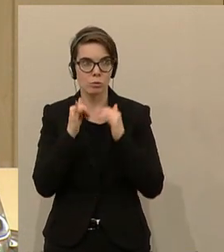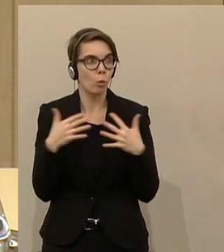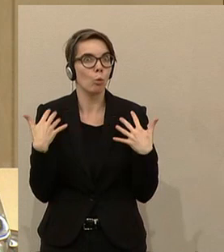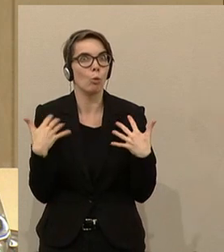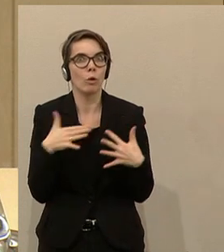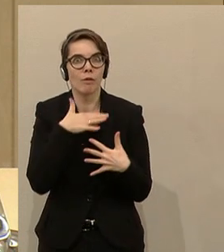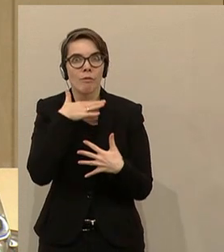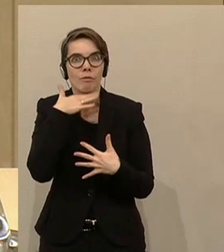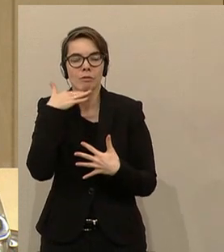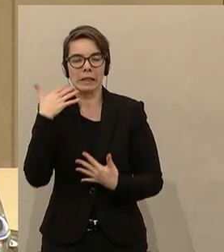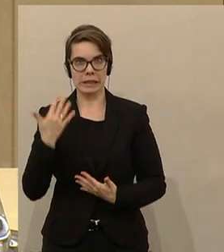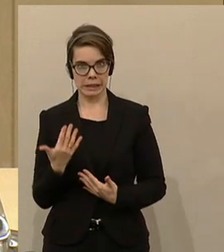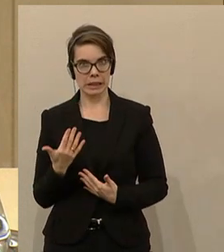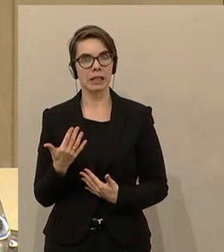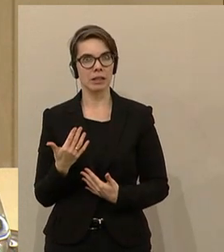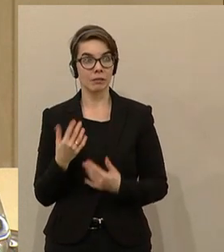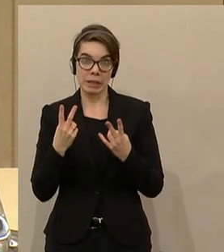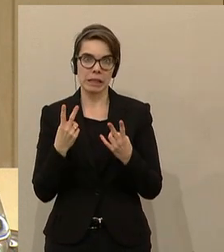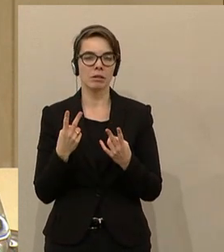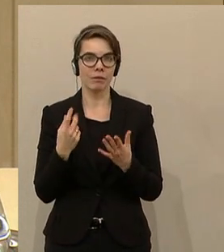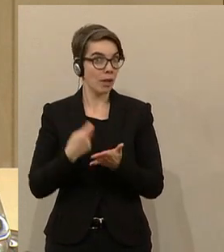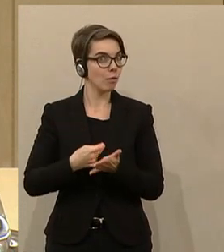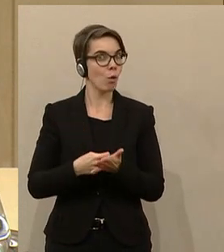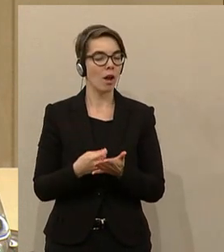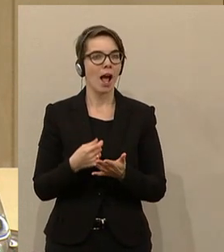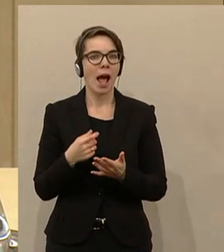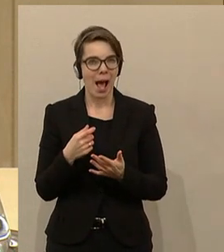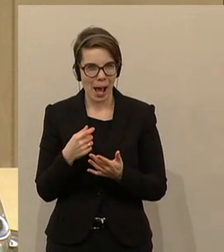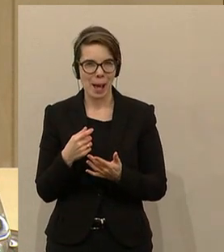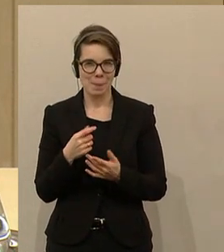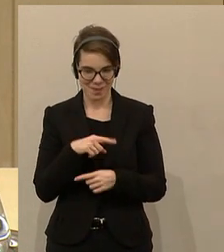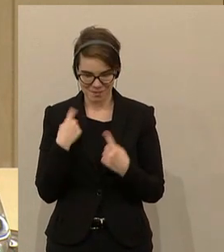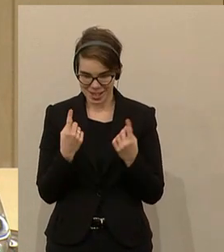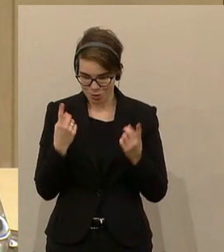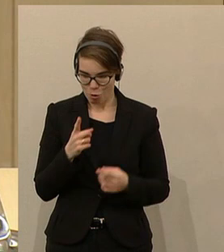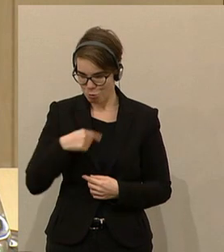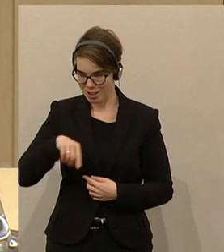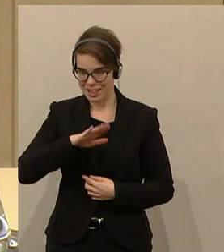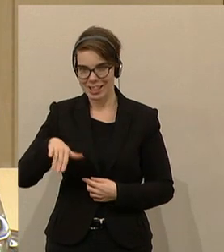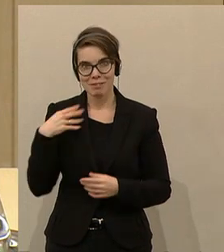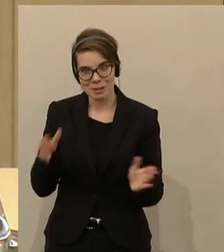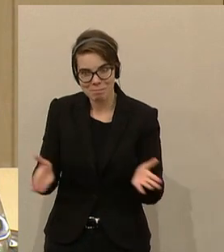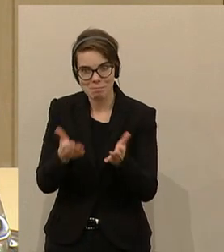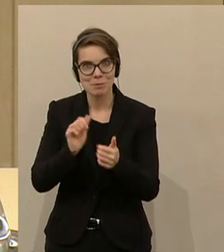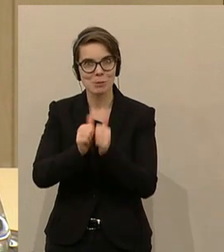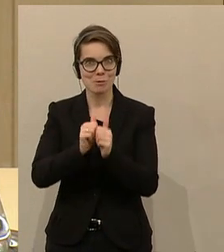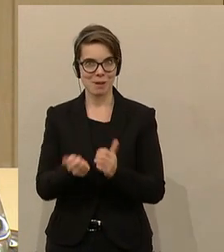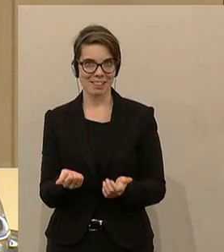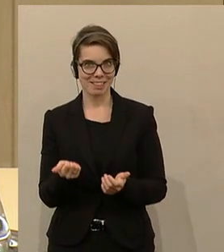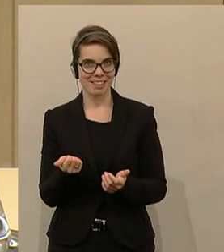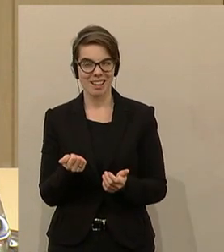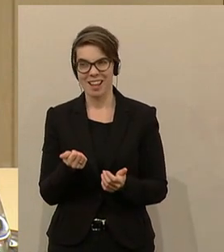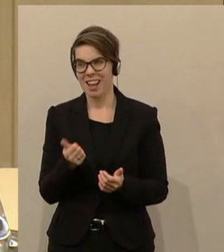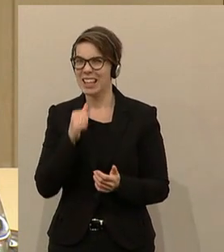Enormes. Wir müssen aber unsere Kinder wieder zu diesen Sportarten bewegen, es besser leistbar